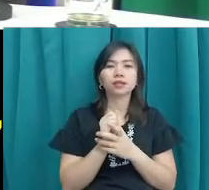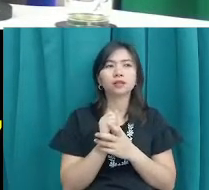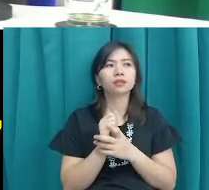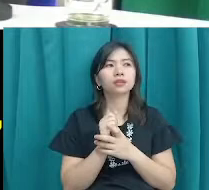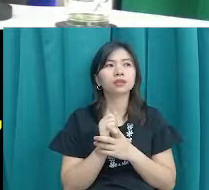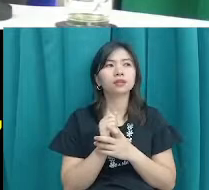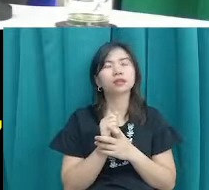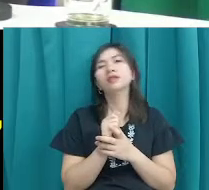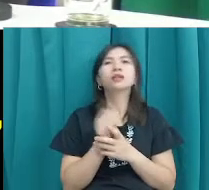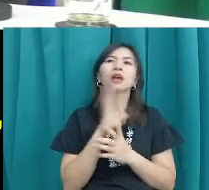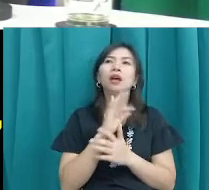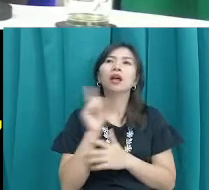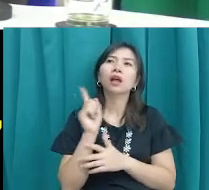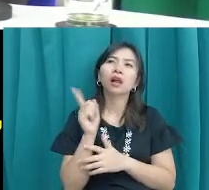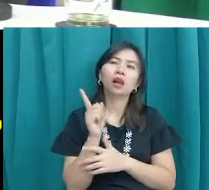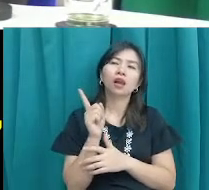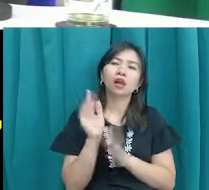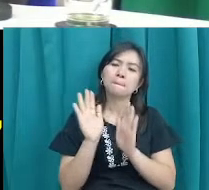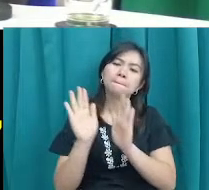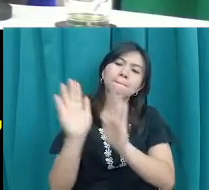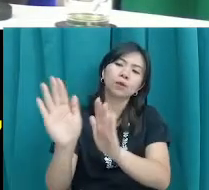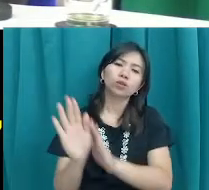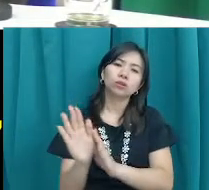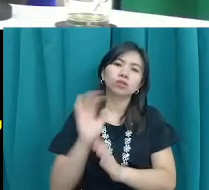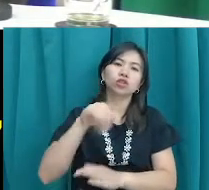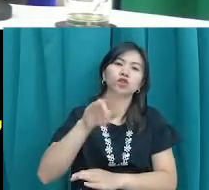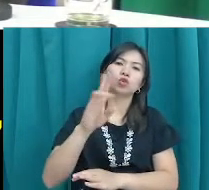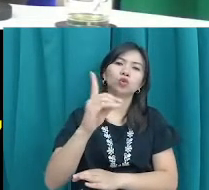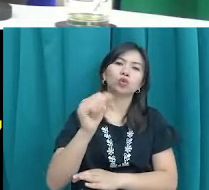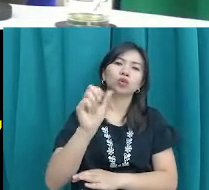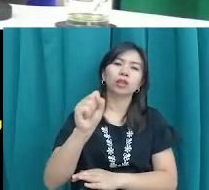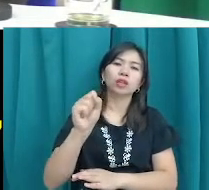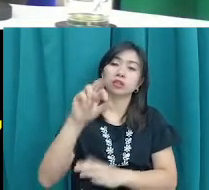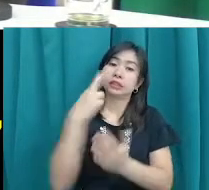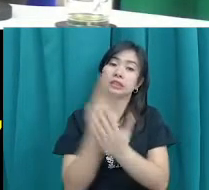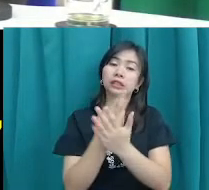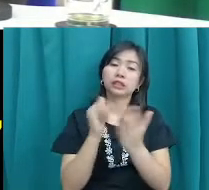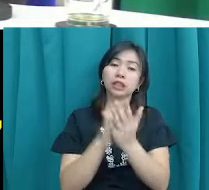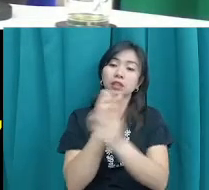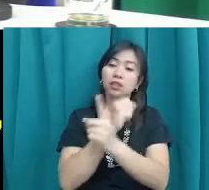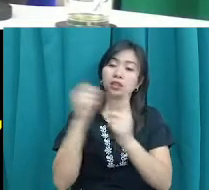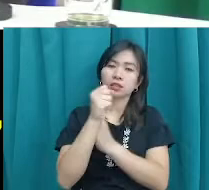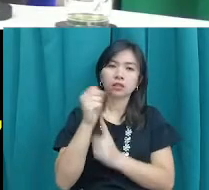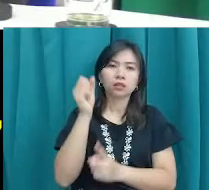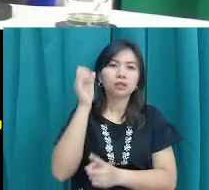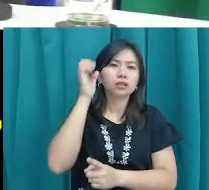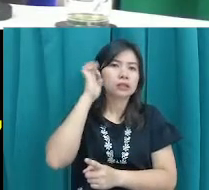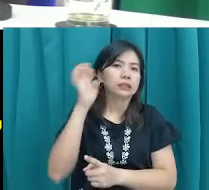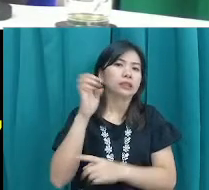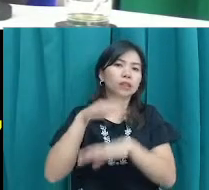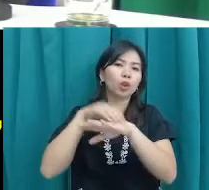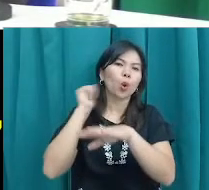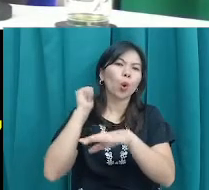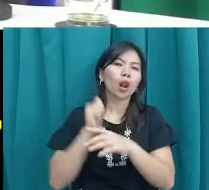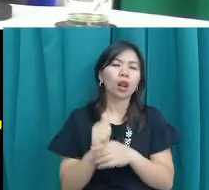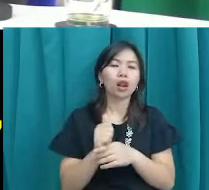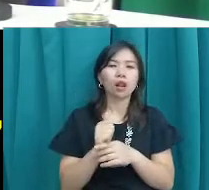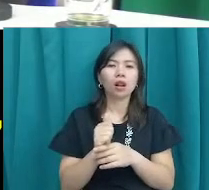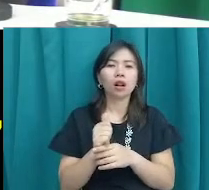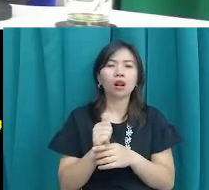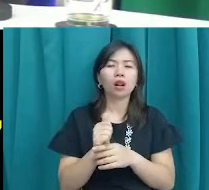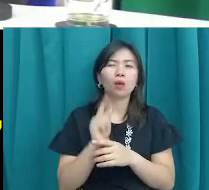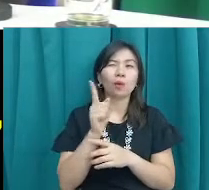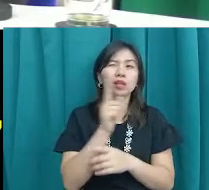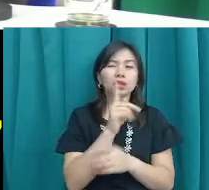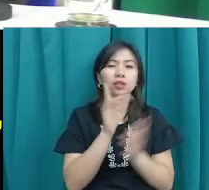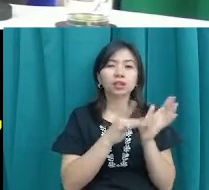sa mga nagtutulak sa kanya kung bakit siya napunta sa ganung kalagayan, nag-address sa Panginoon Hesus Kristo different from the address of the others